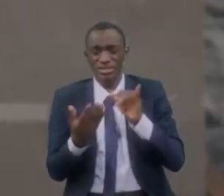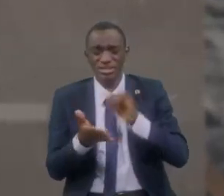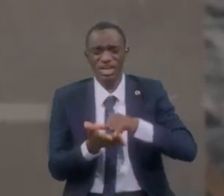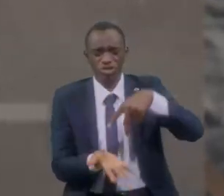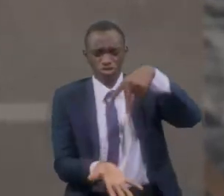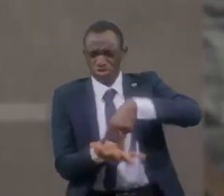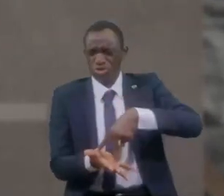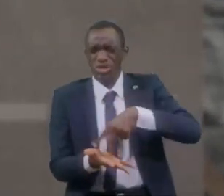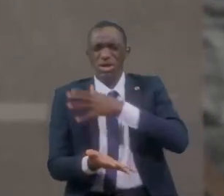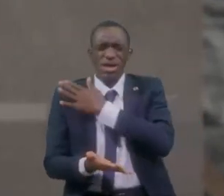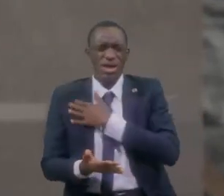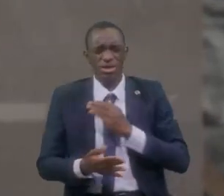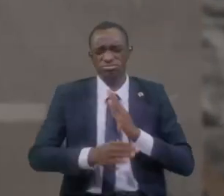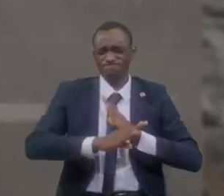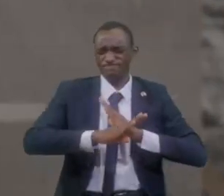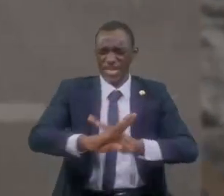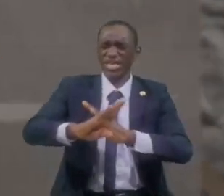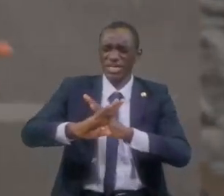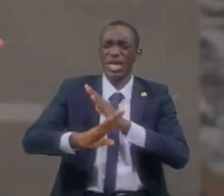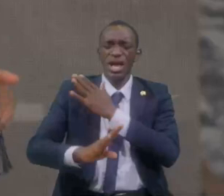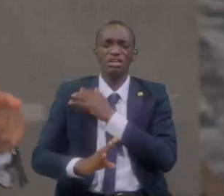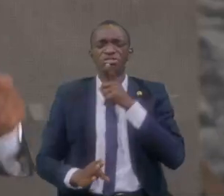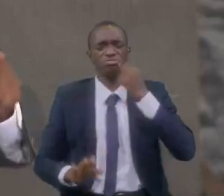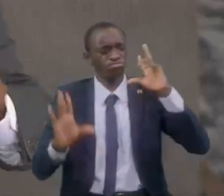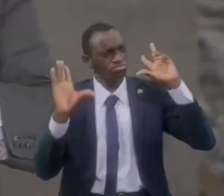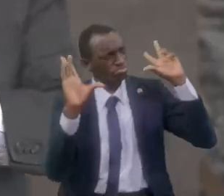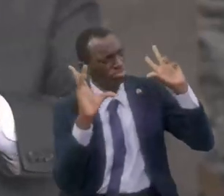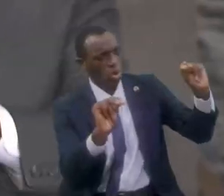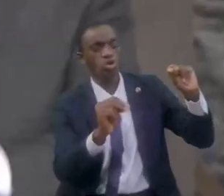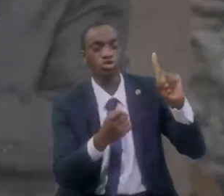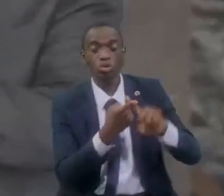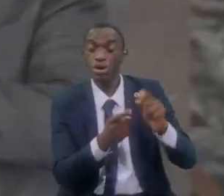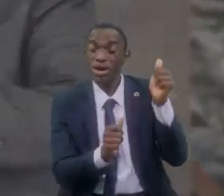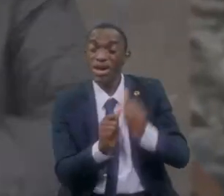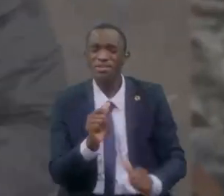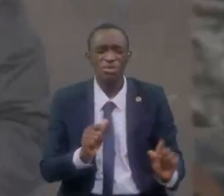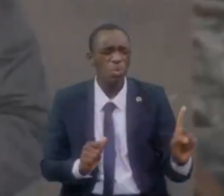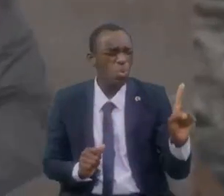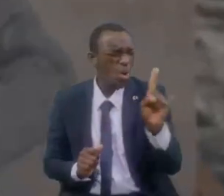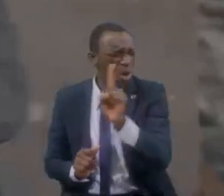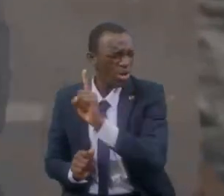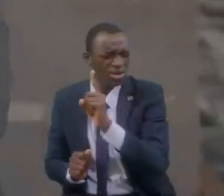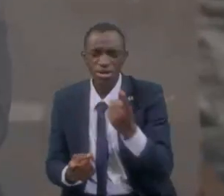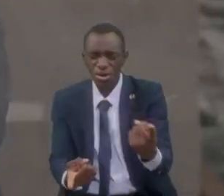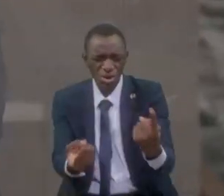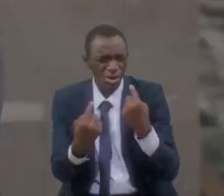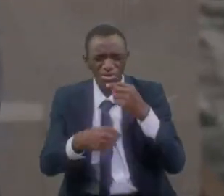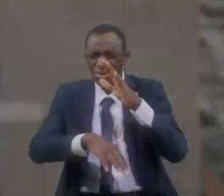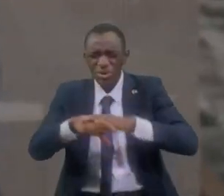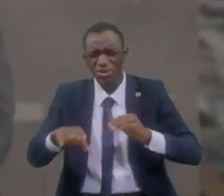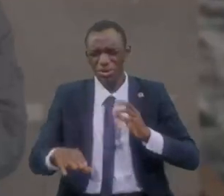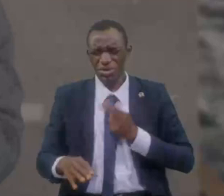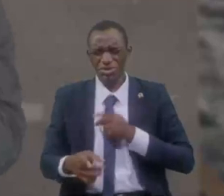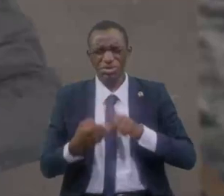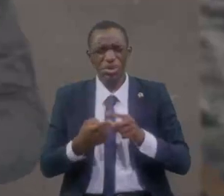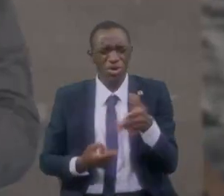Qui tenait et résistait et nous disions non à quiconque nous appelait à la